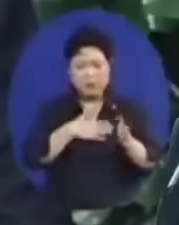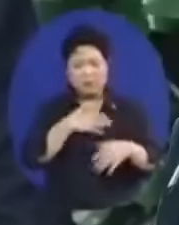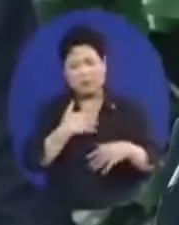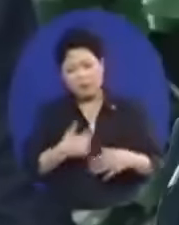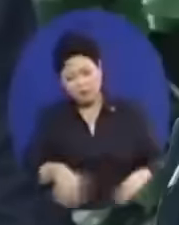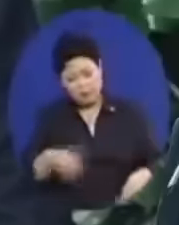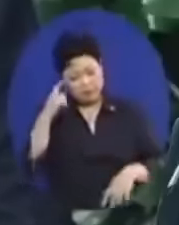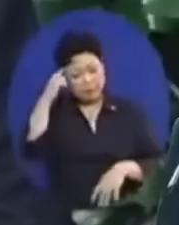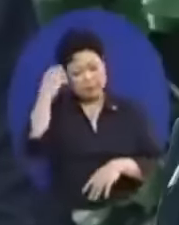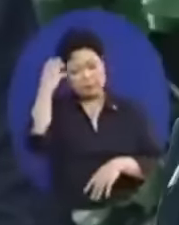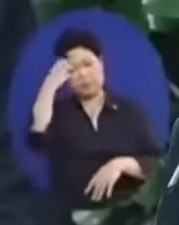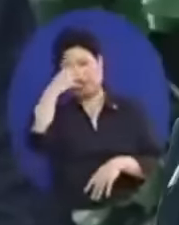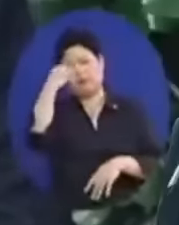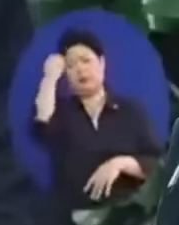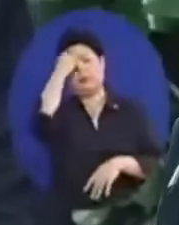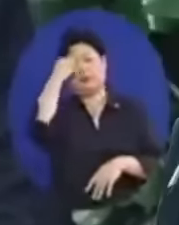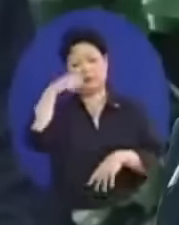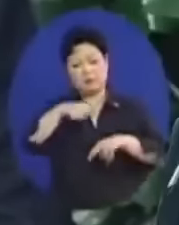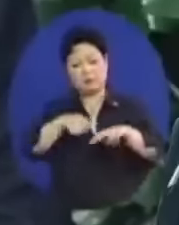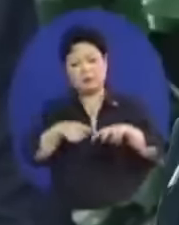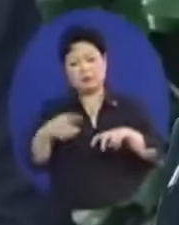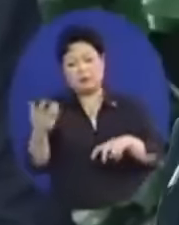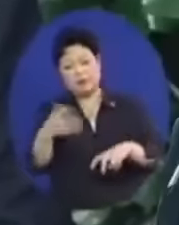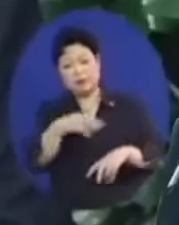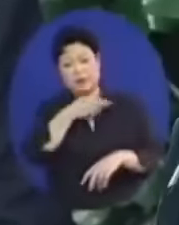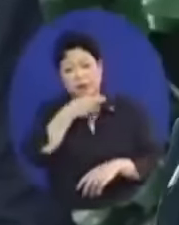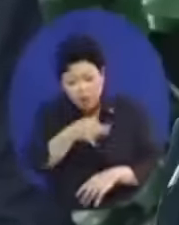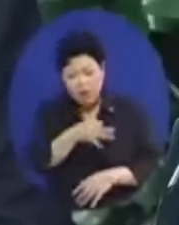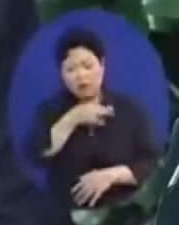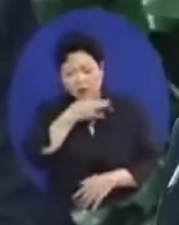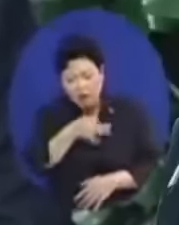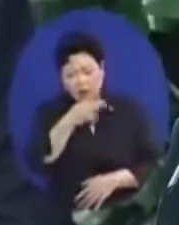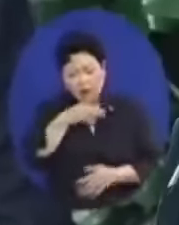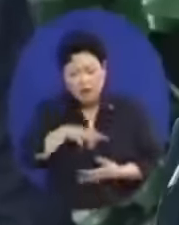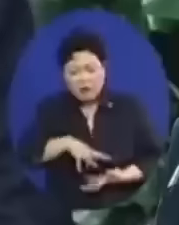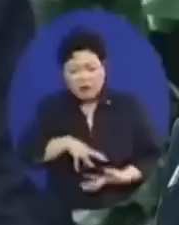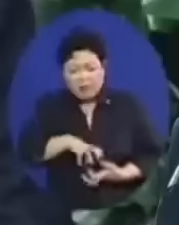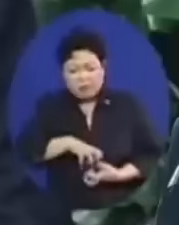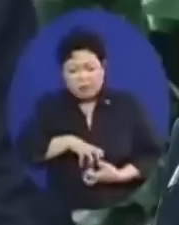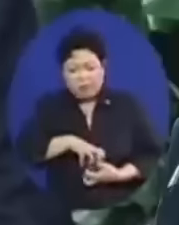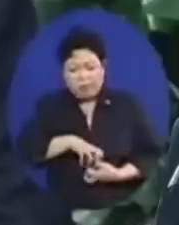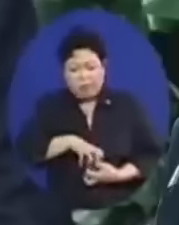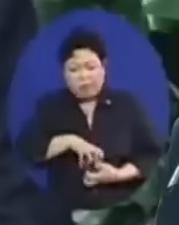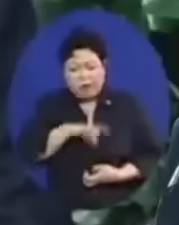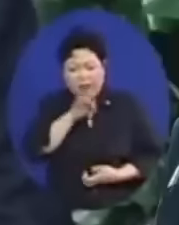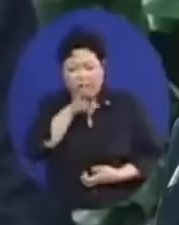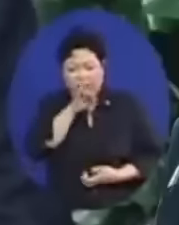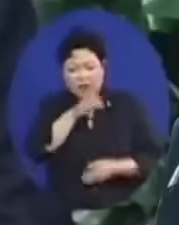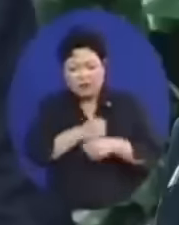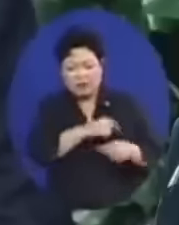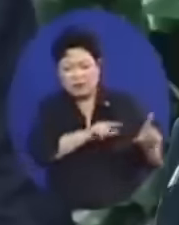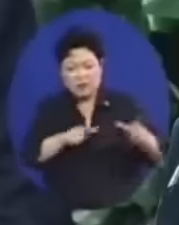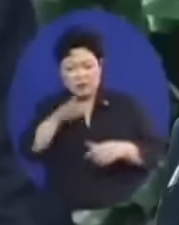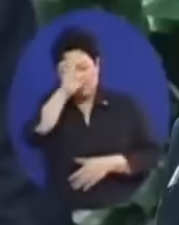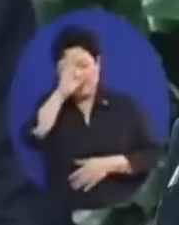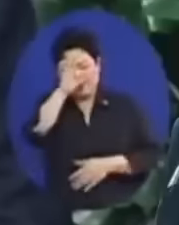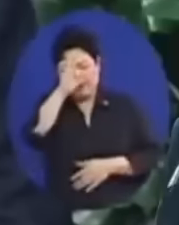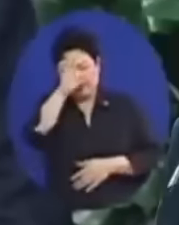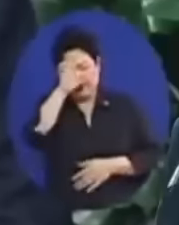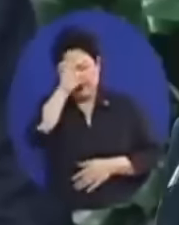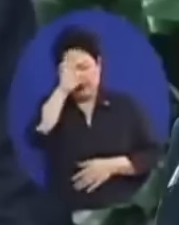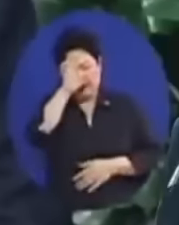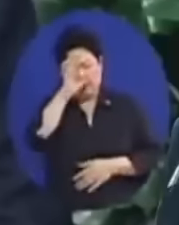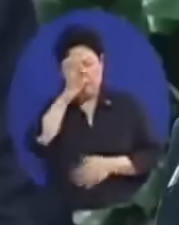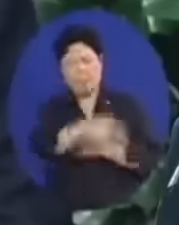머리가 어지럽고 다리가 아프고 기침이 나오고 소화가 잘 안 되고 온갖 병이란 병은 다